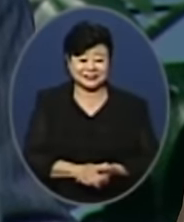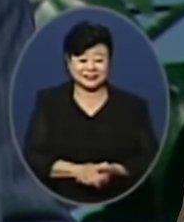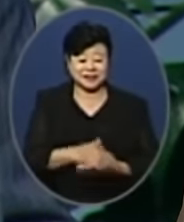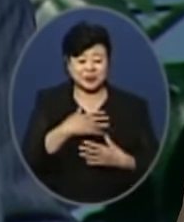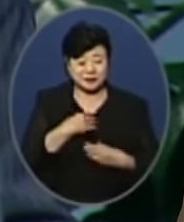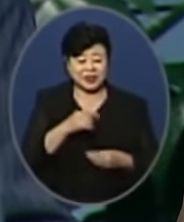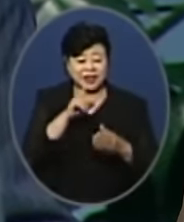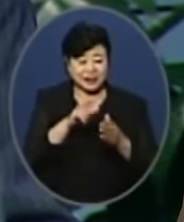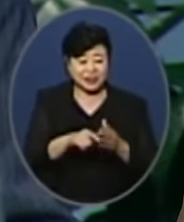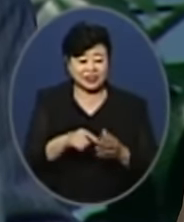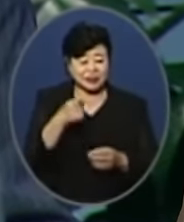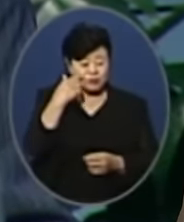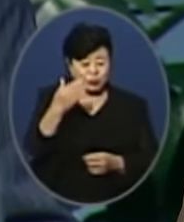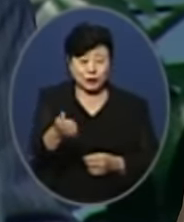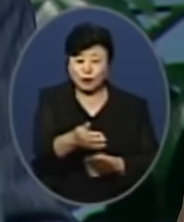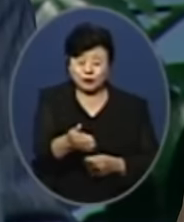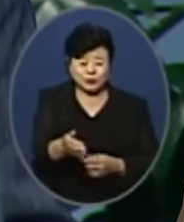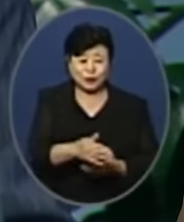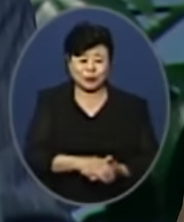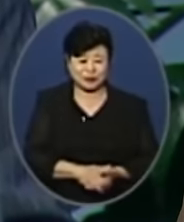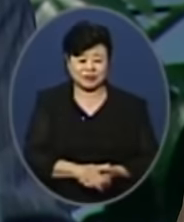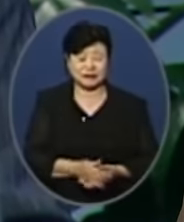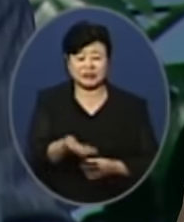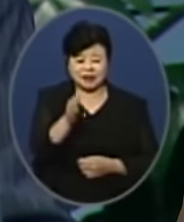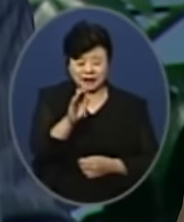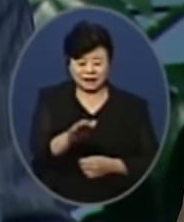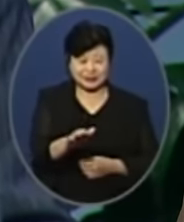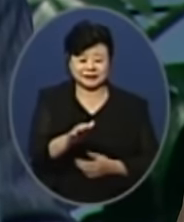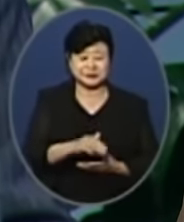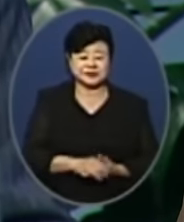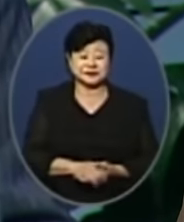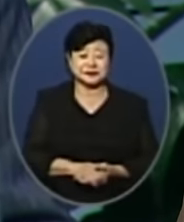편안할 때는 이런 질문을 안 합니다. 그러나